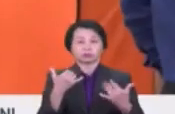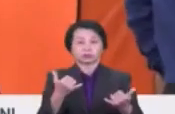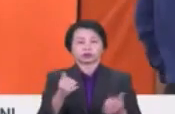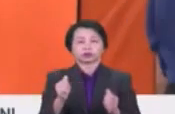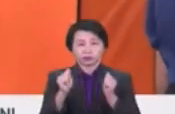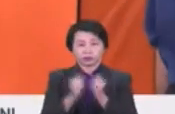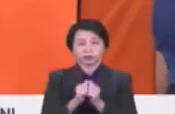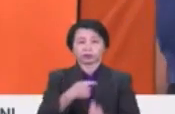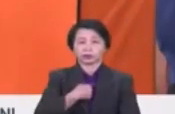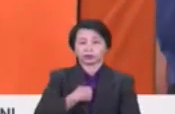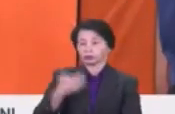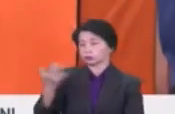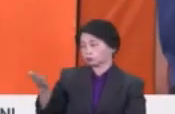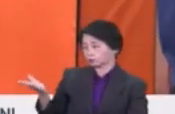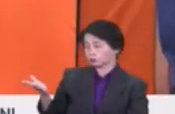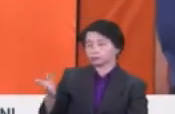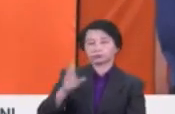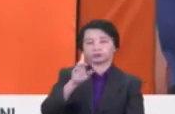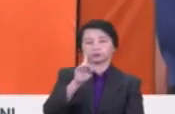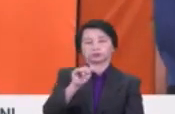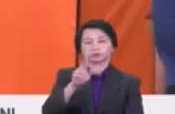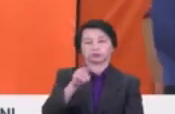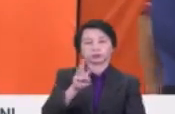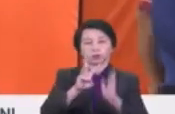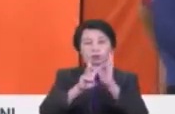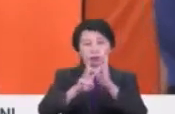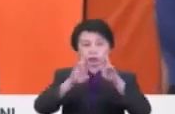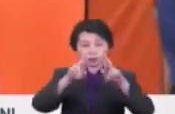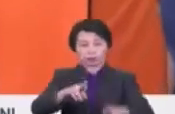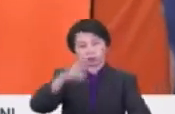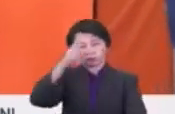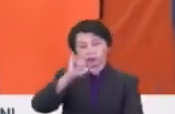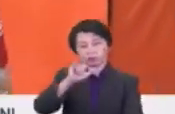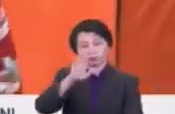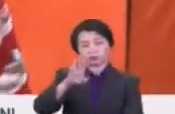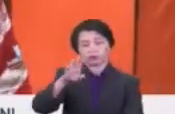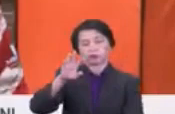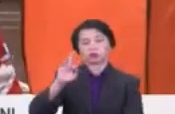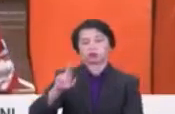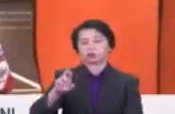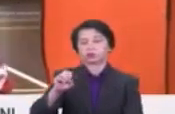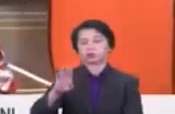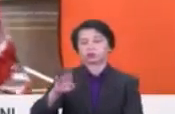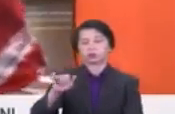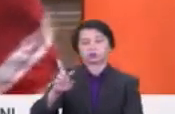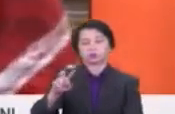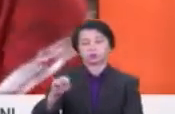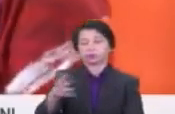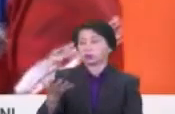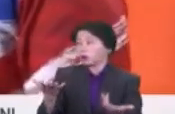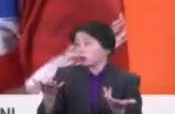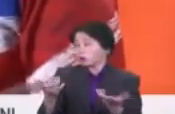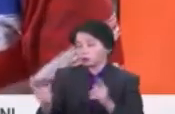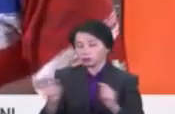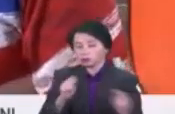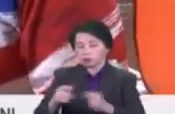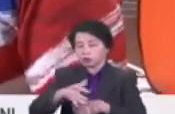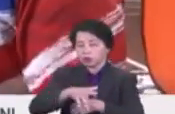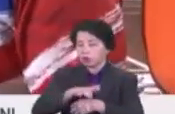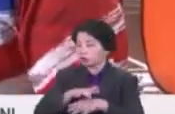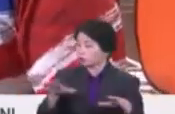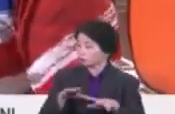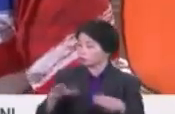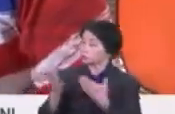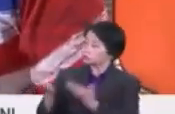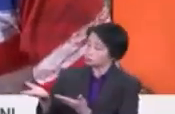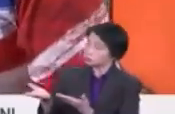iaitu Ahli Dewan Undangan Negeri Dun Kemabung yang berhormat Datuk Rubin Balang. Mungkin Datuk, apakah tindakan awal yang akan diambil